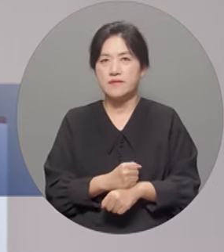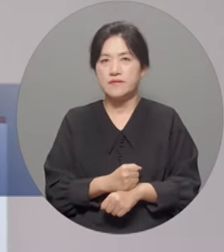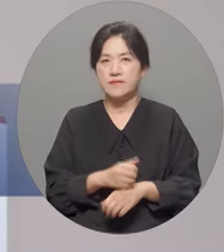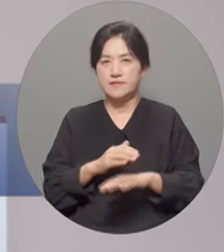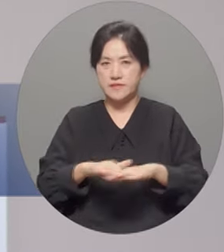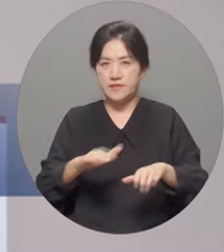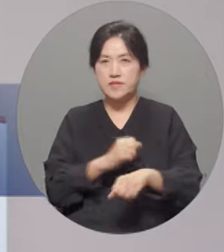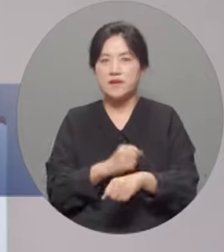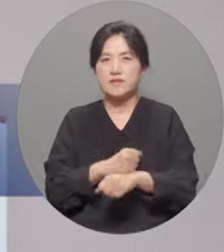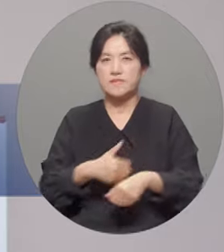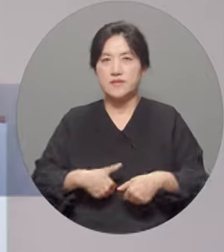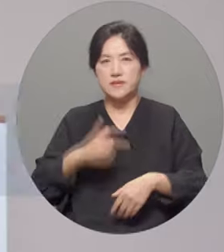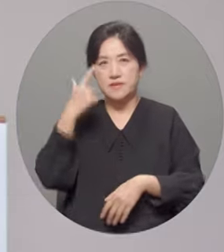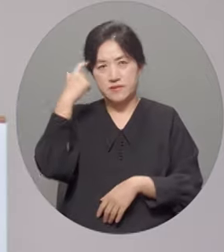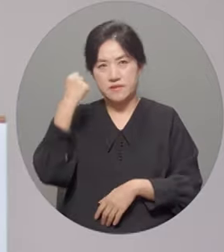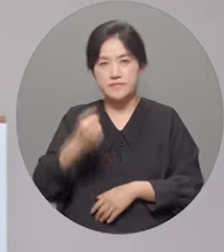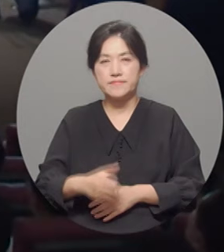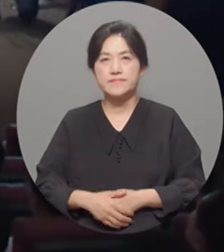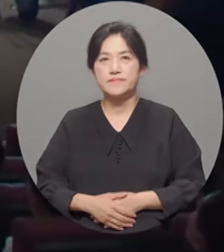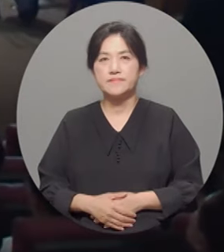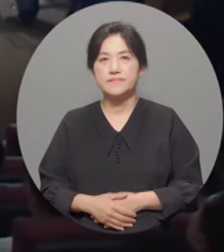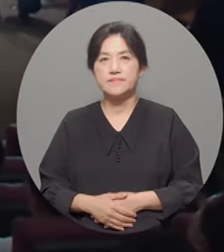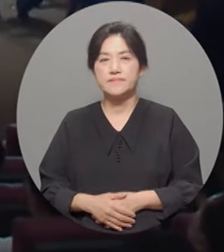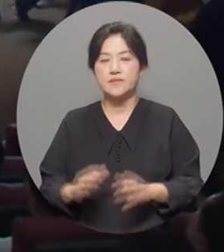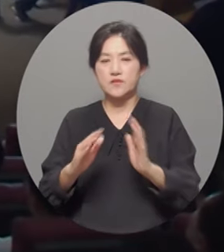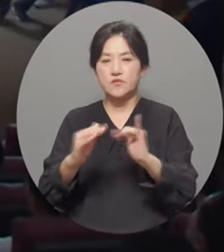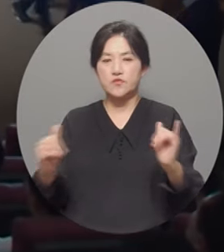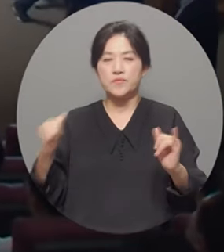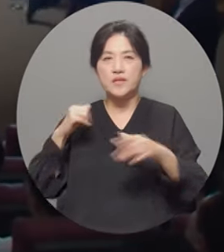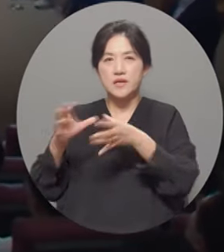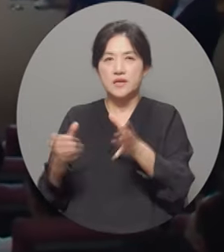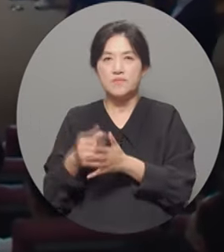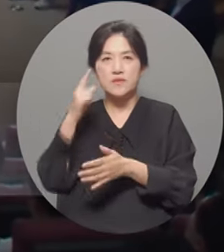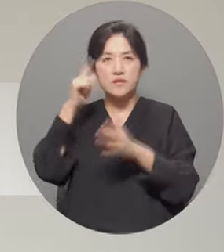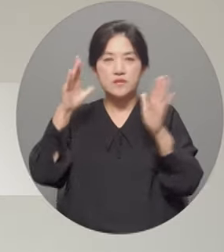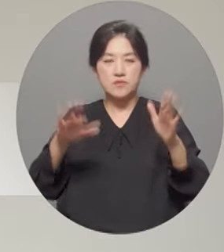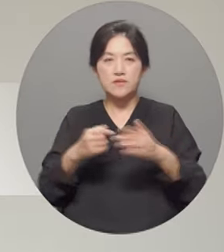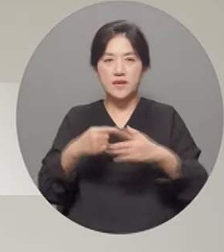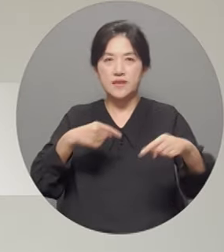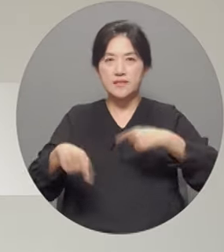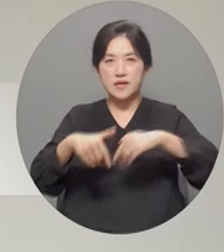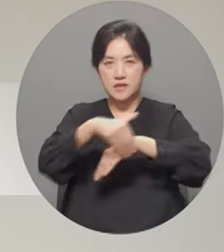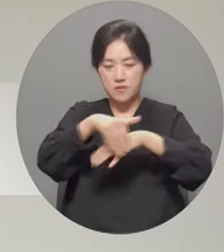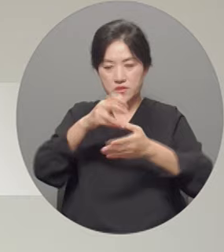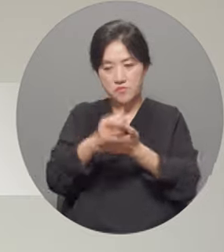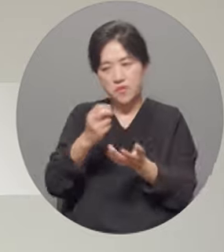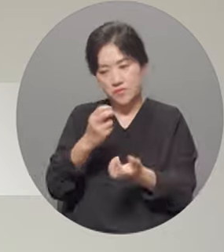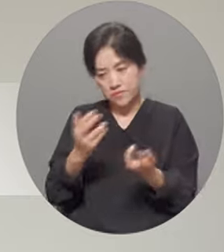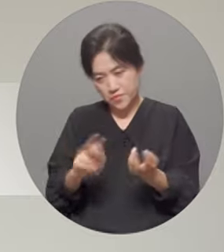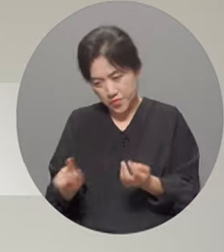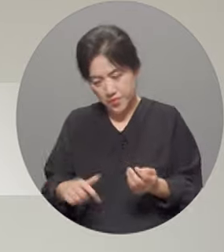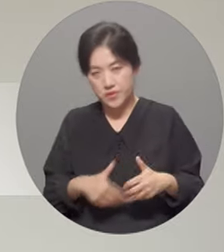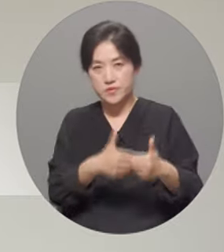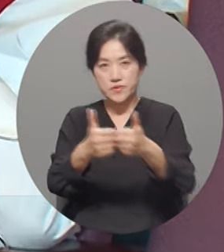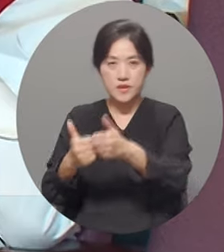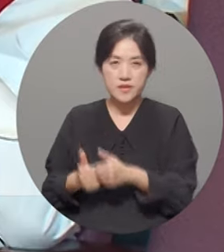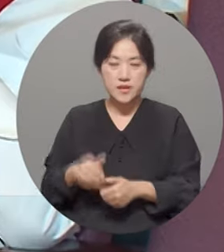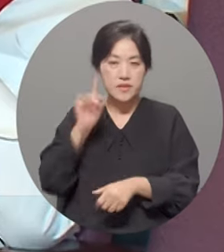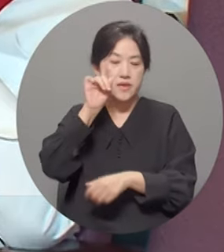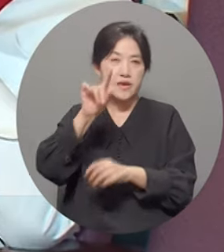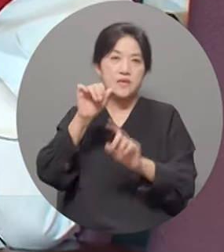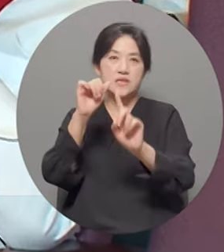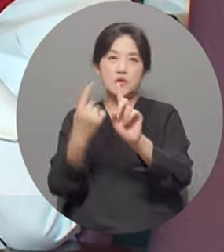생각합니다. 해쳐야 된다고 생각합니다. 국민의힘은 이틀간 당 전략과 입법 과제를 논의한 뒤 내일 1호